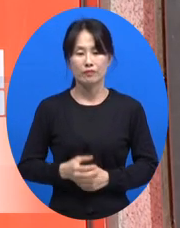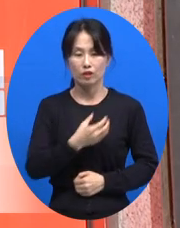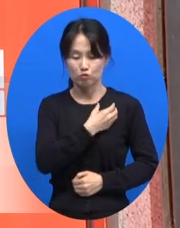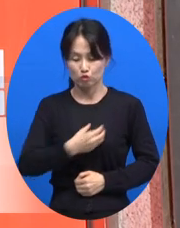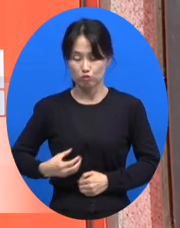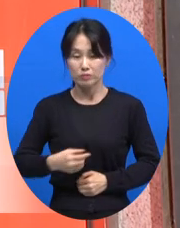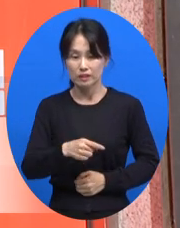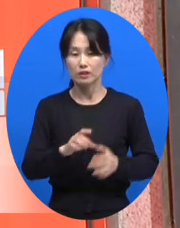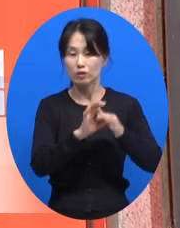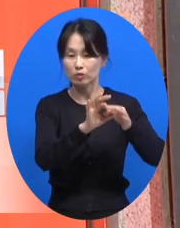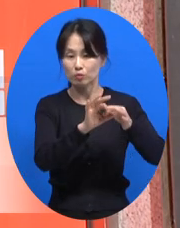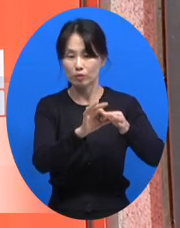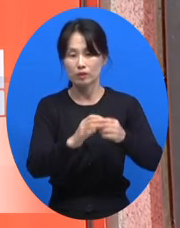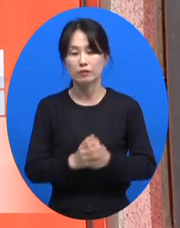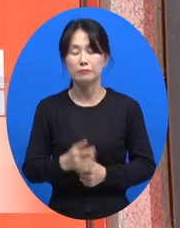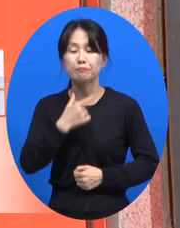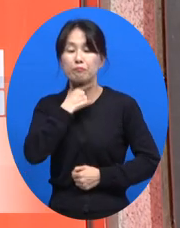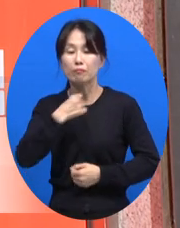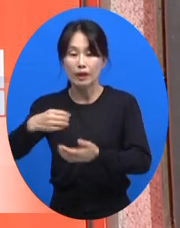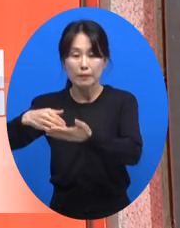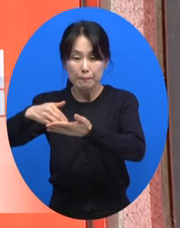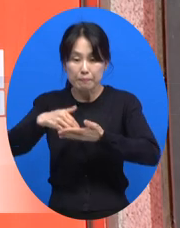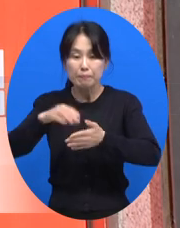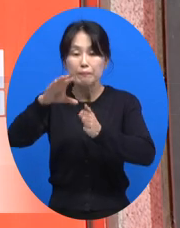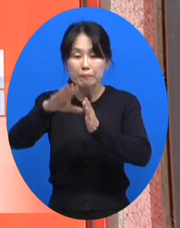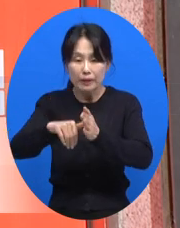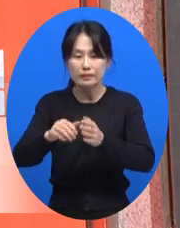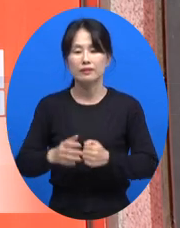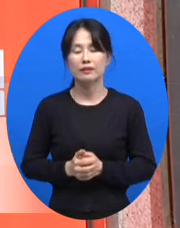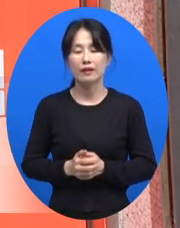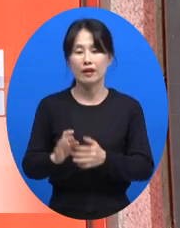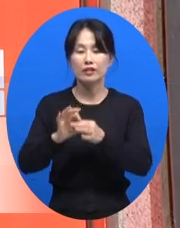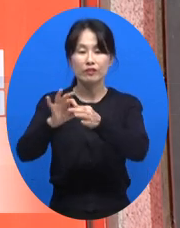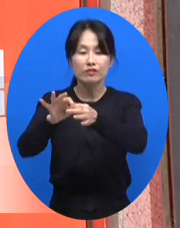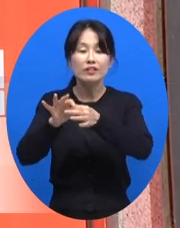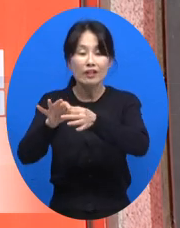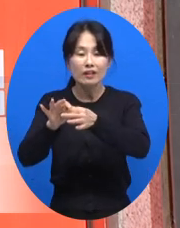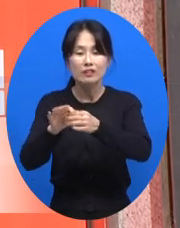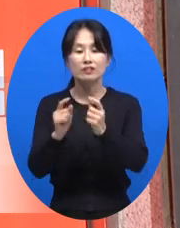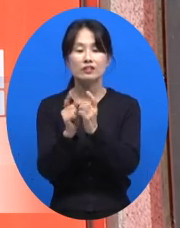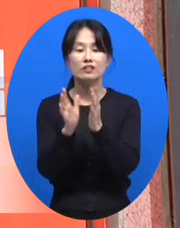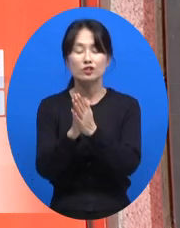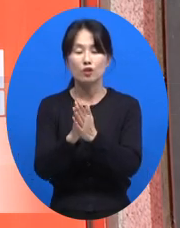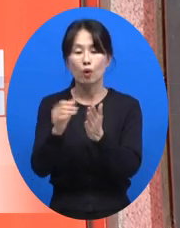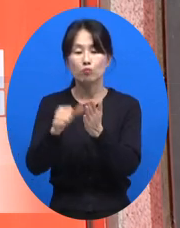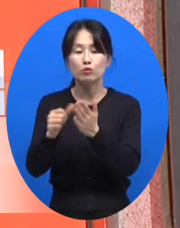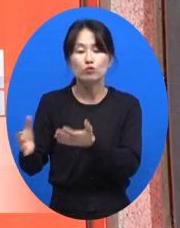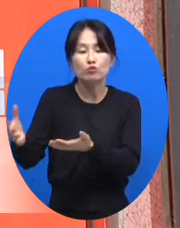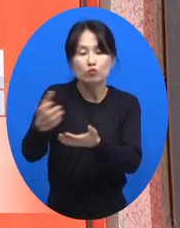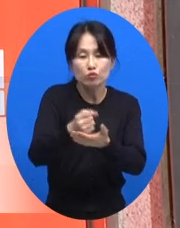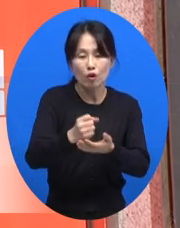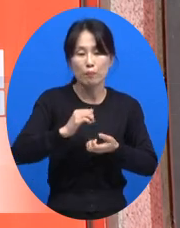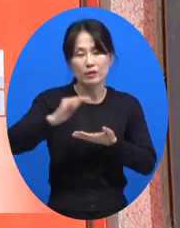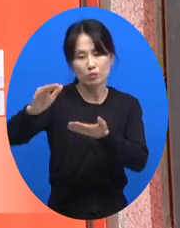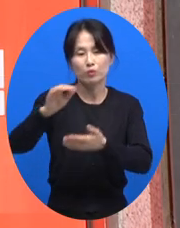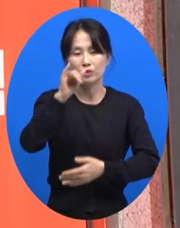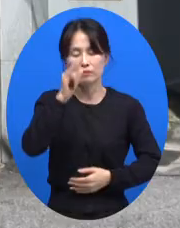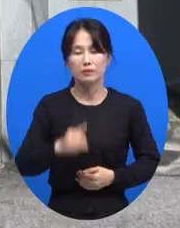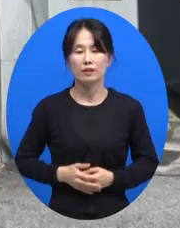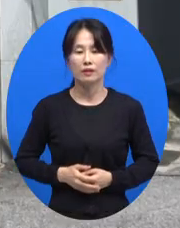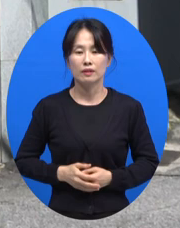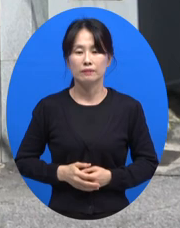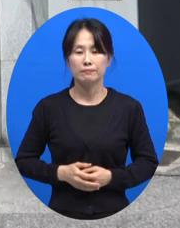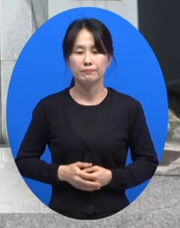그 주민센터를 통해서 그러니까 본인들이 원하실 경우 저희랑 연계를 해서 저희가 직접 수거 배송을 진행하고